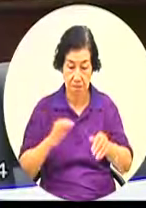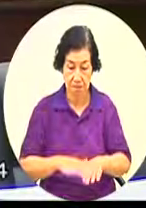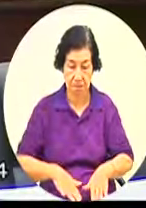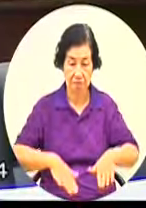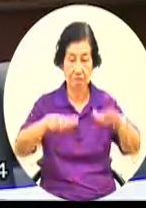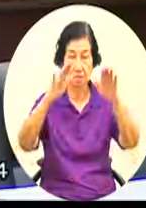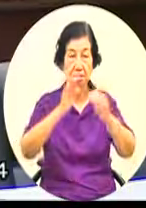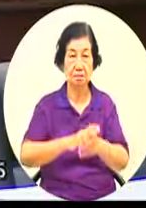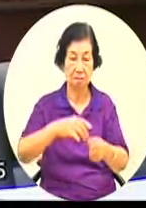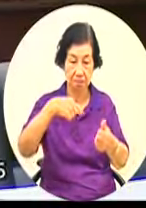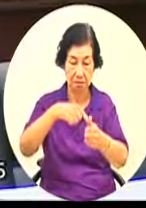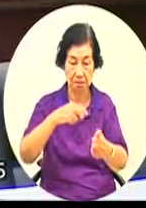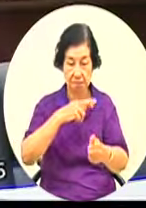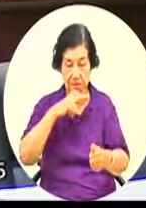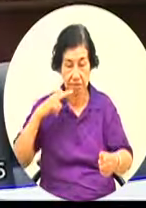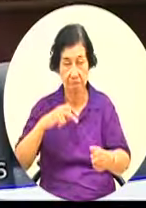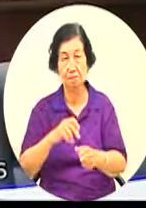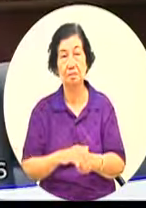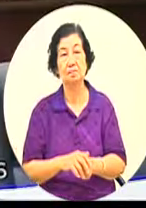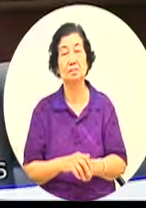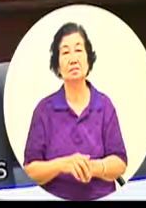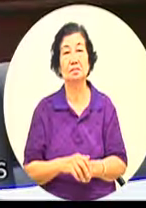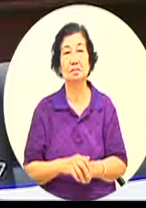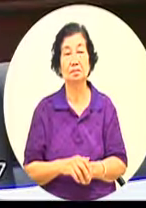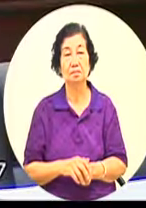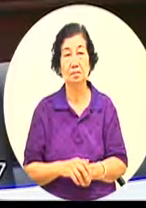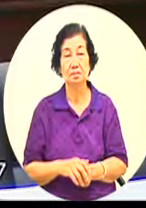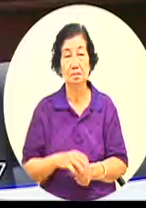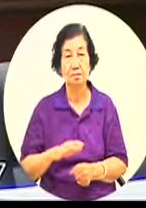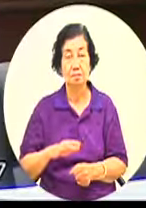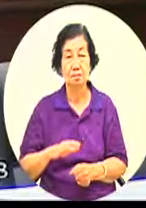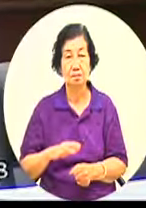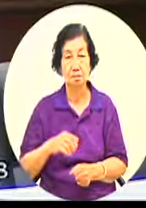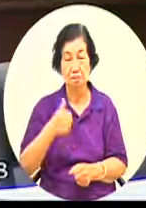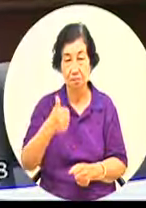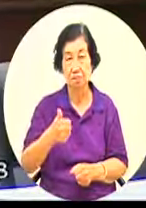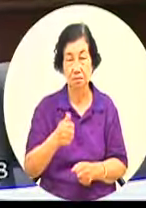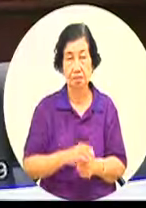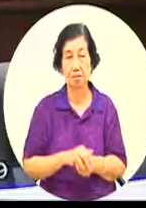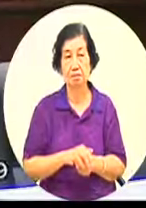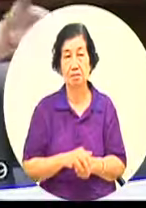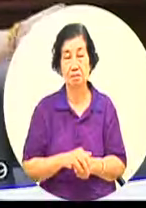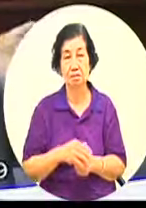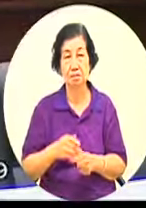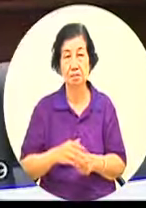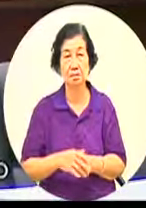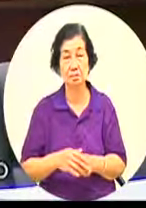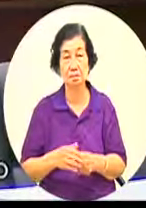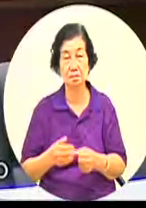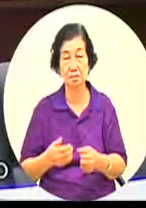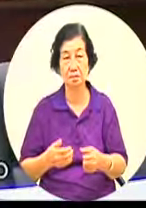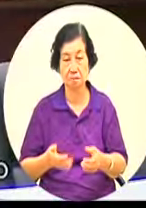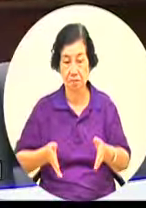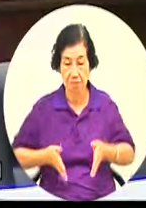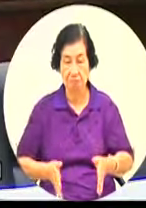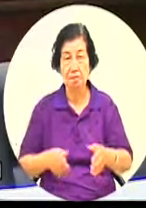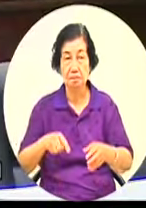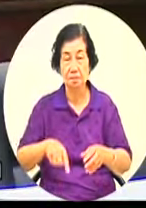白就要先跟局长建议说，我们有一个很好的一个在地的学校，这些学生我这样观